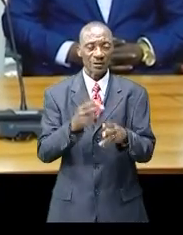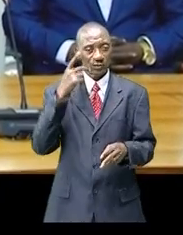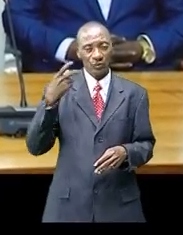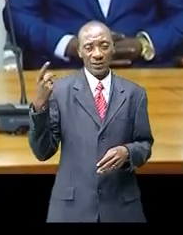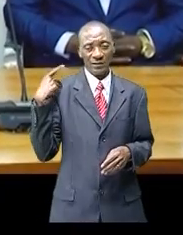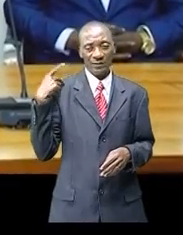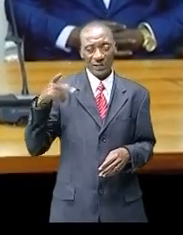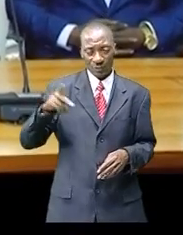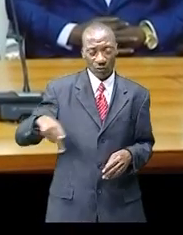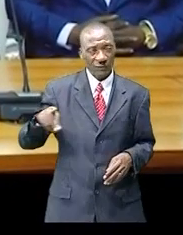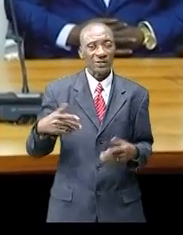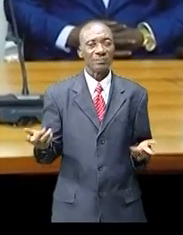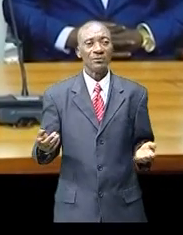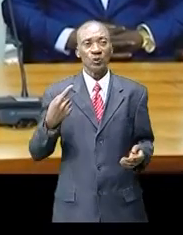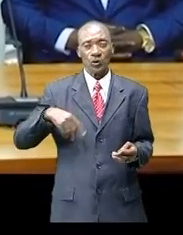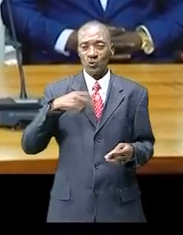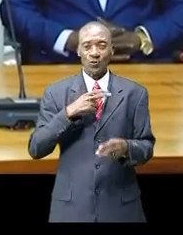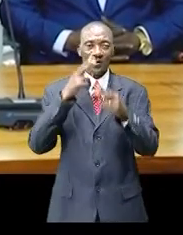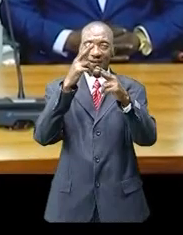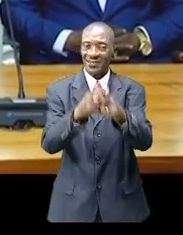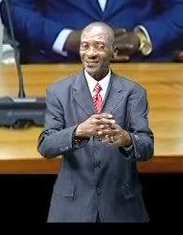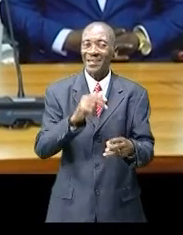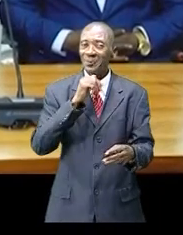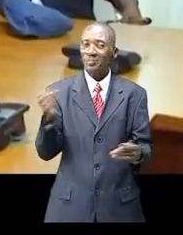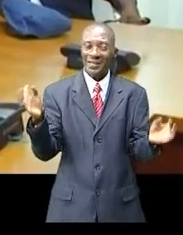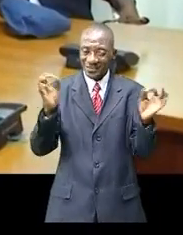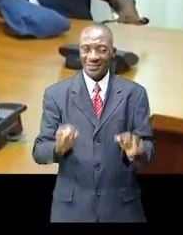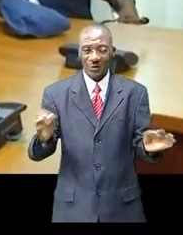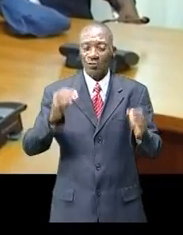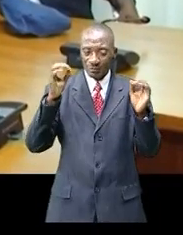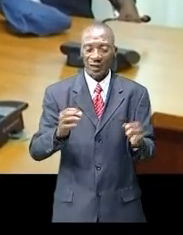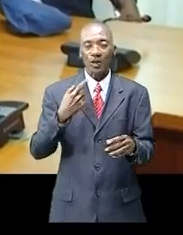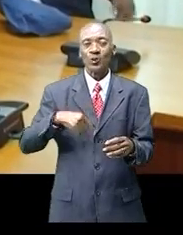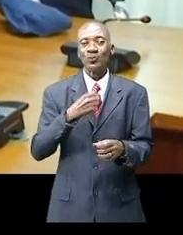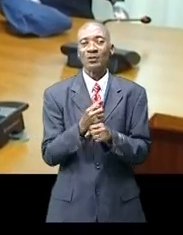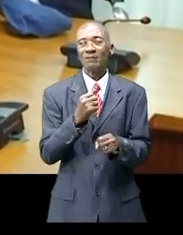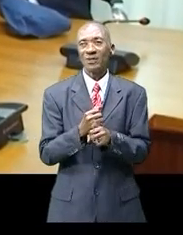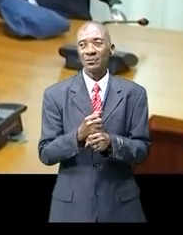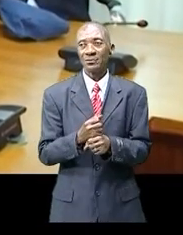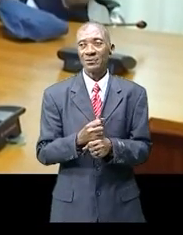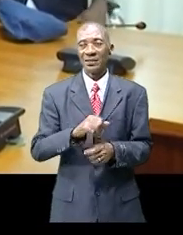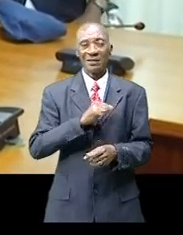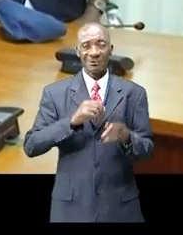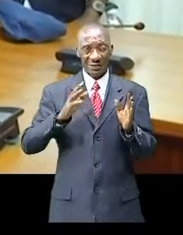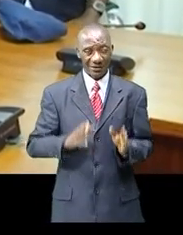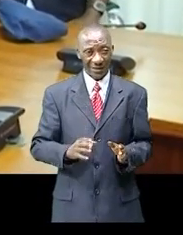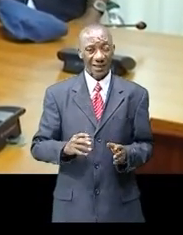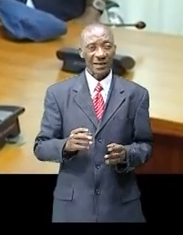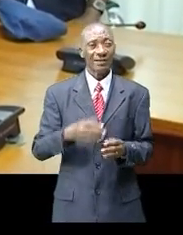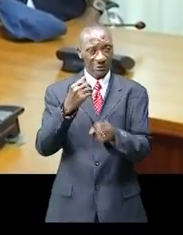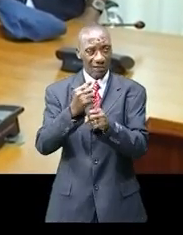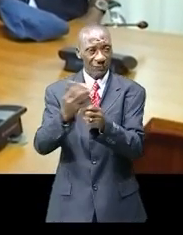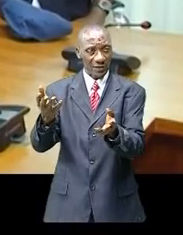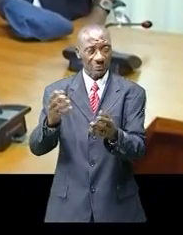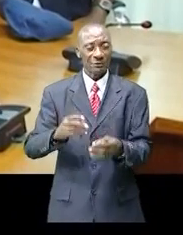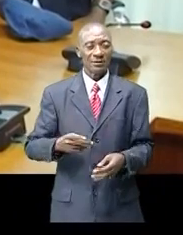provinciaux. Nous n'avons jamais été installés tels que nous sommes là. Et pourtant, les sénateurs que nous avons produits ont été installés. Les députés